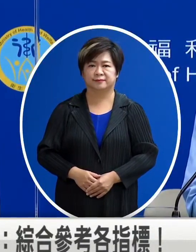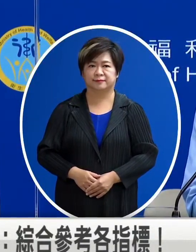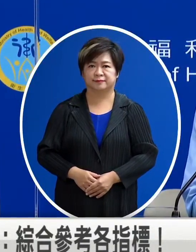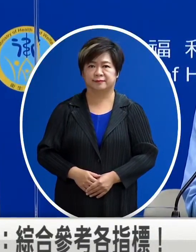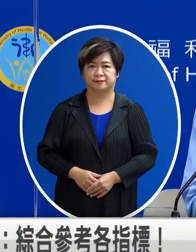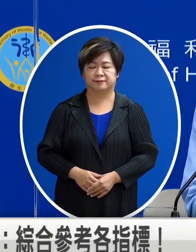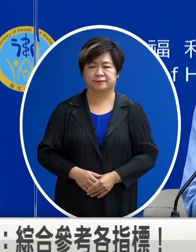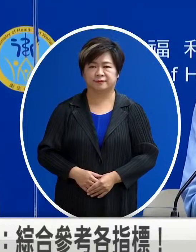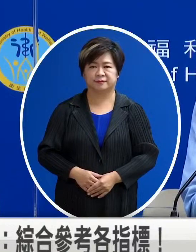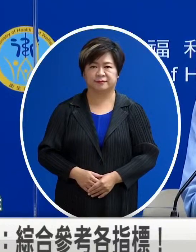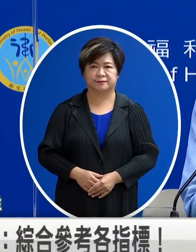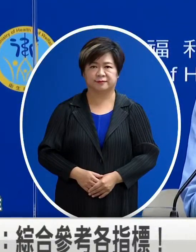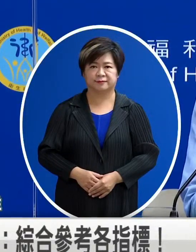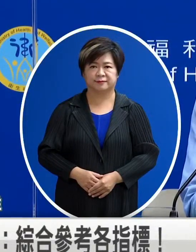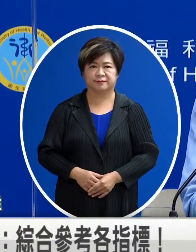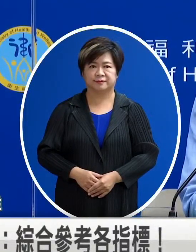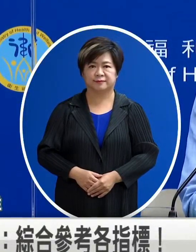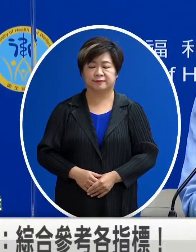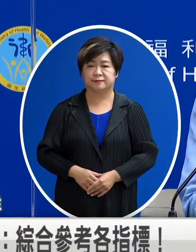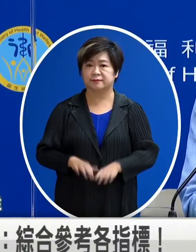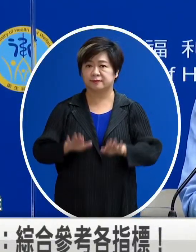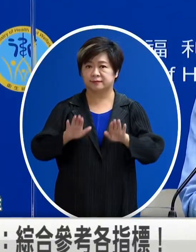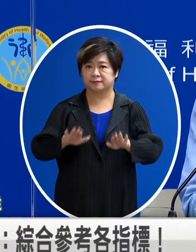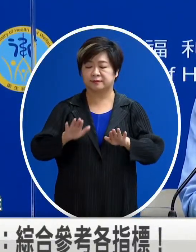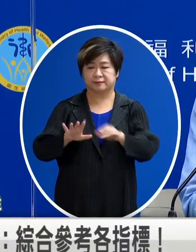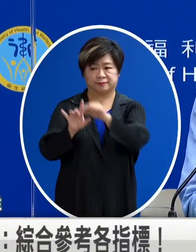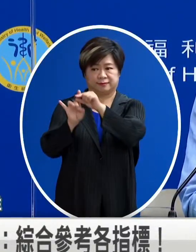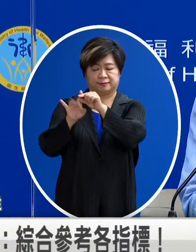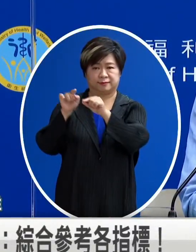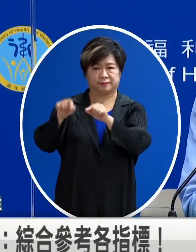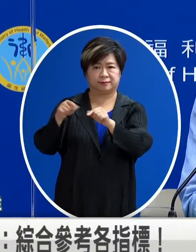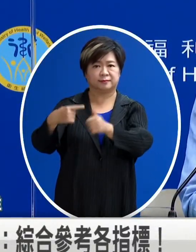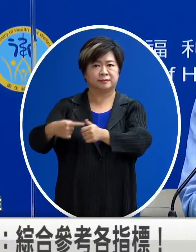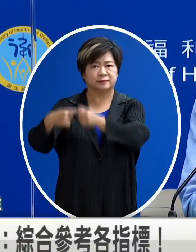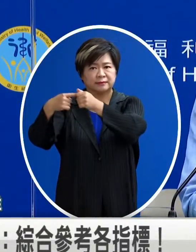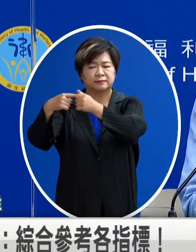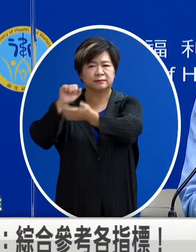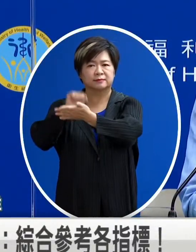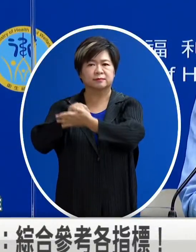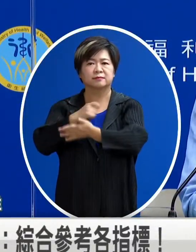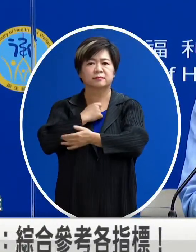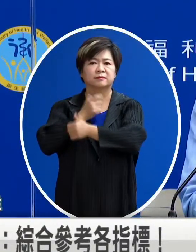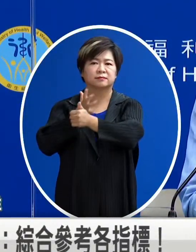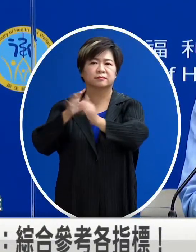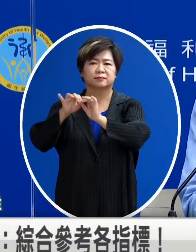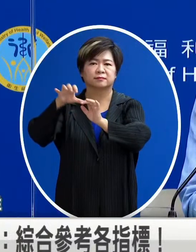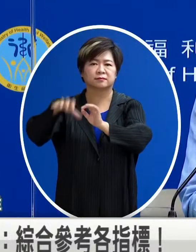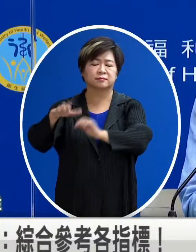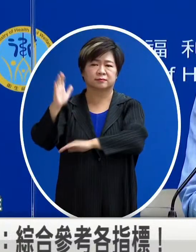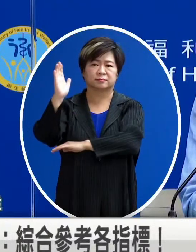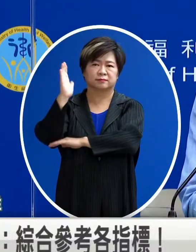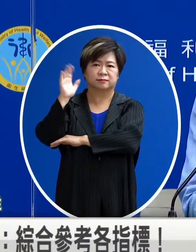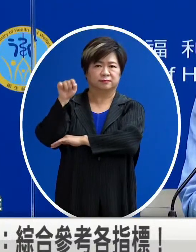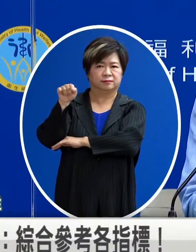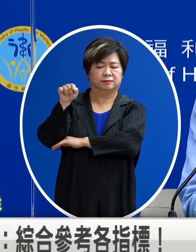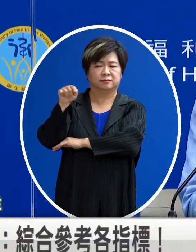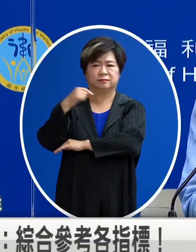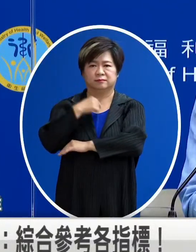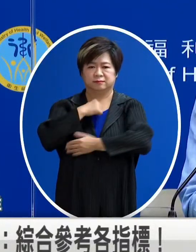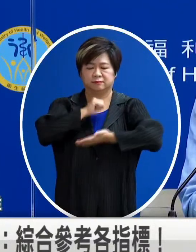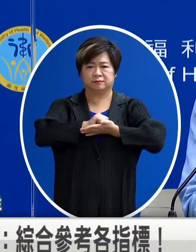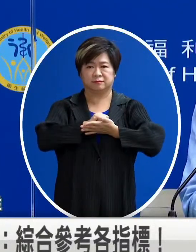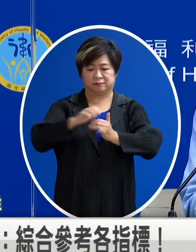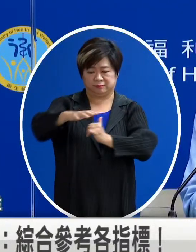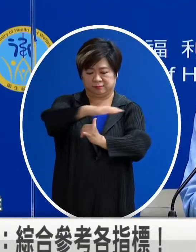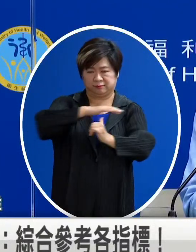目前。这个是不是台中首例？这可能要问地方了。我这边并没有在做我只有